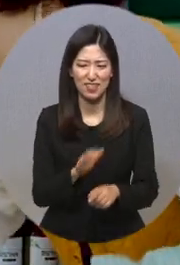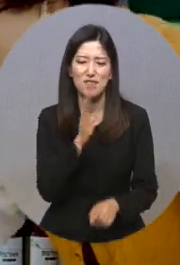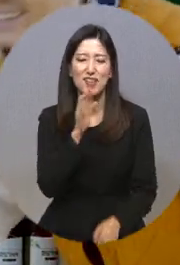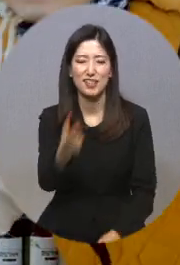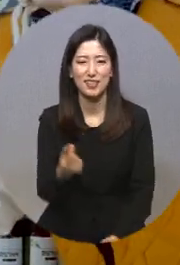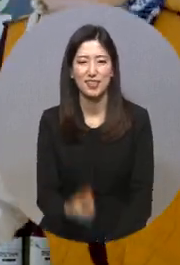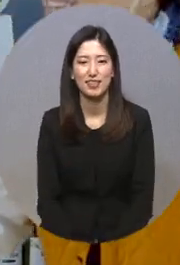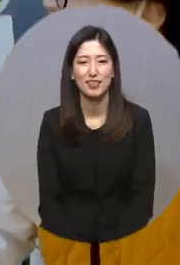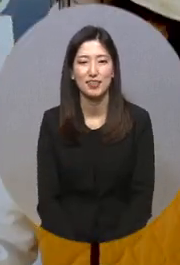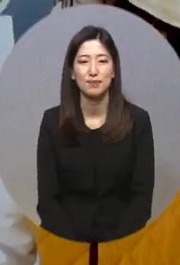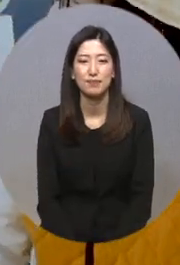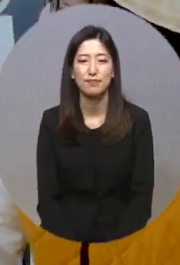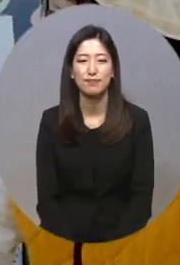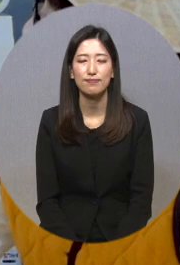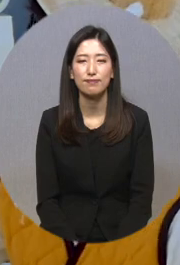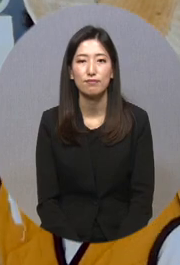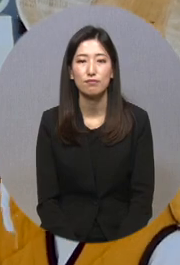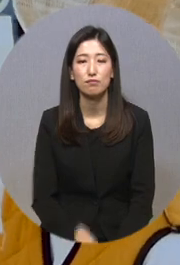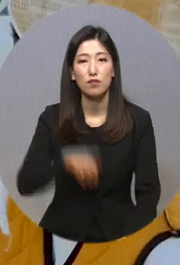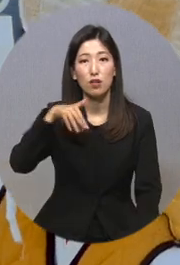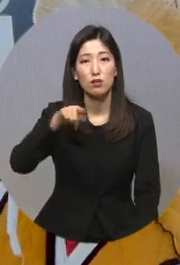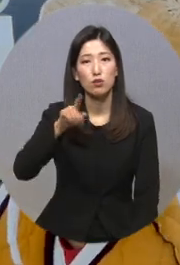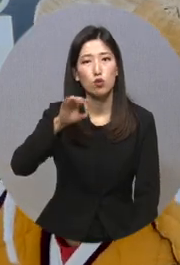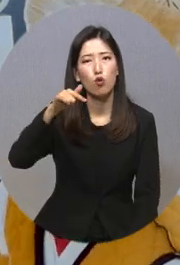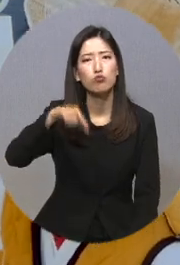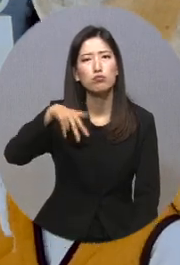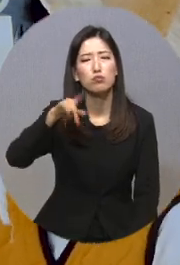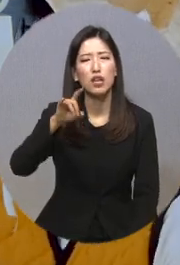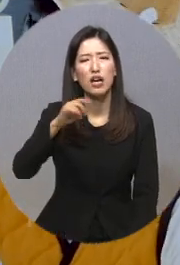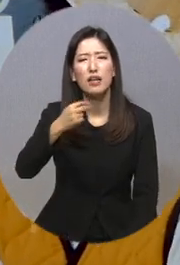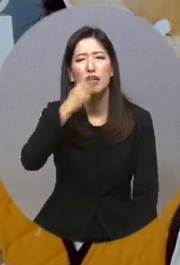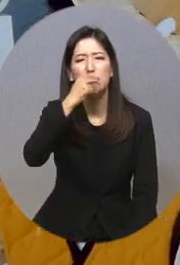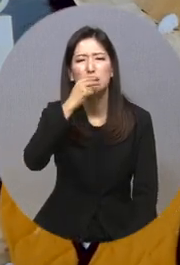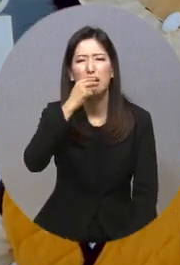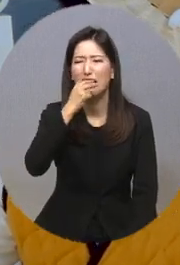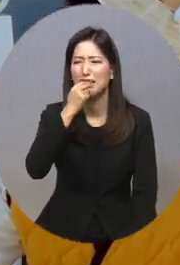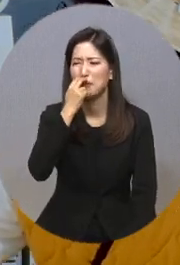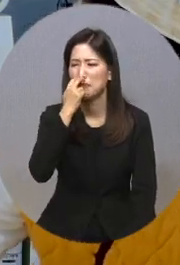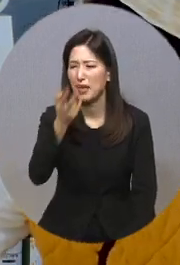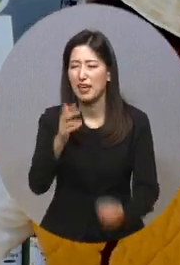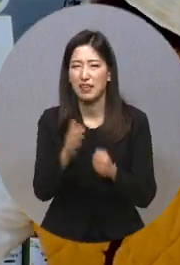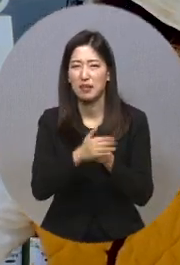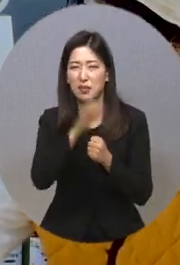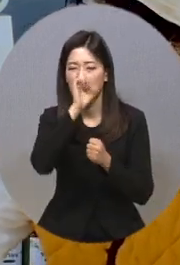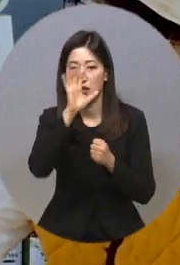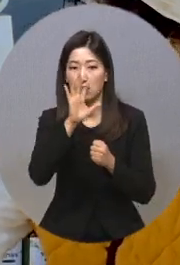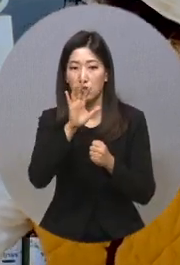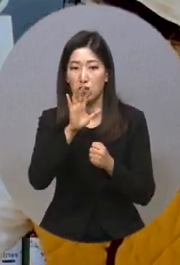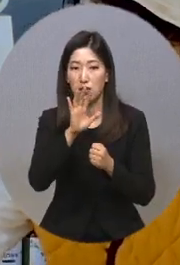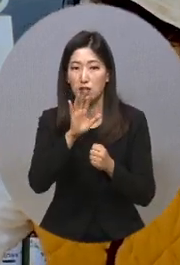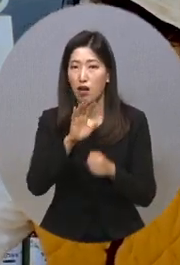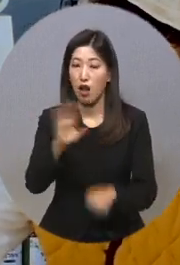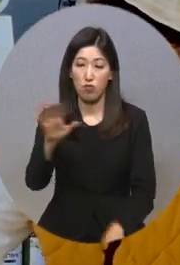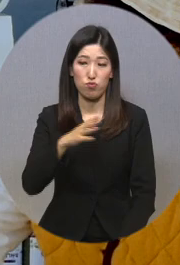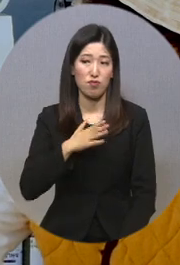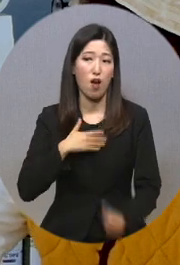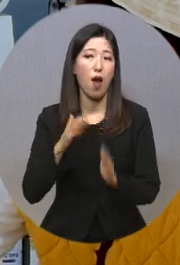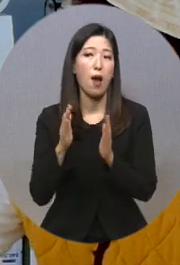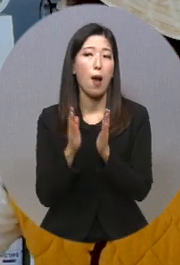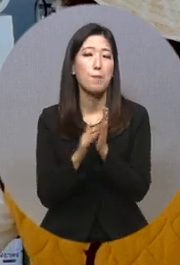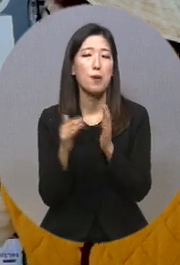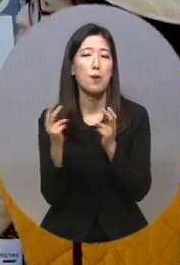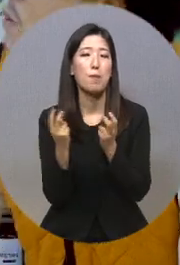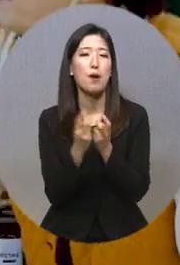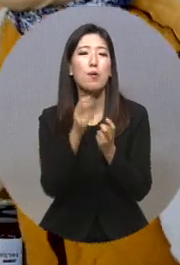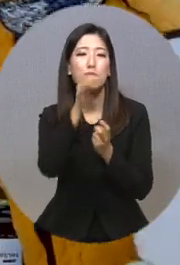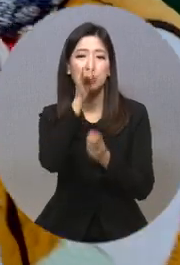야, 그러니까 언니 이게 저기 청국장은 냄새 때문에 젊은 사람들이 안 좋아하거든. 근데 제가 비법 있어요. 아,